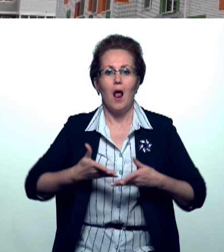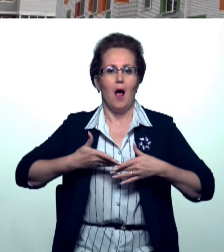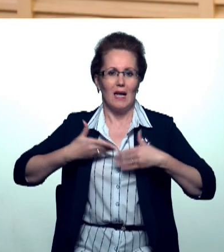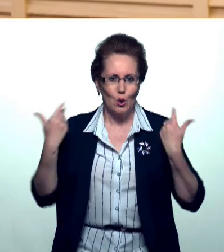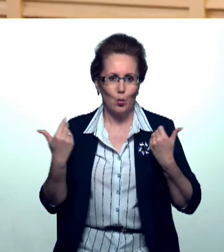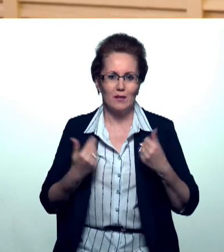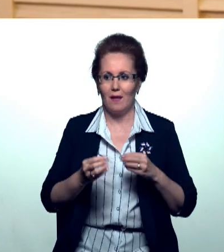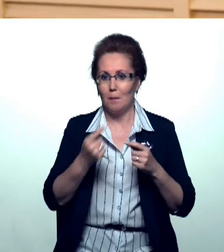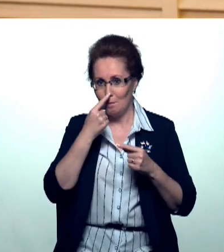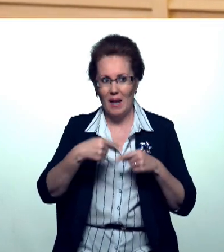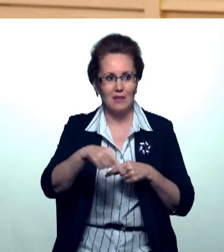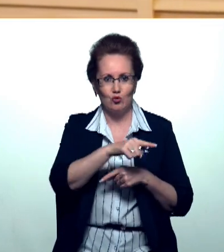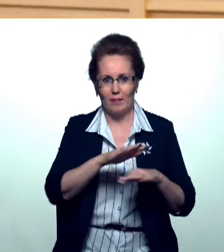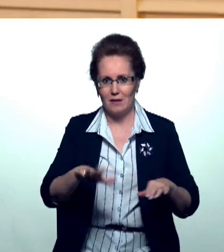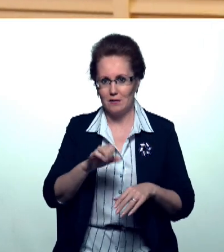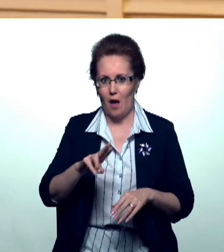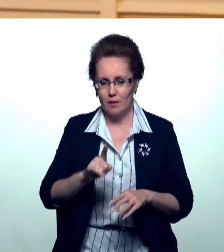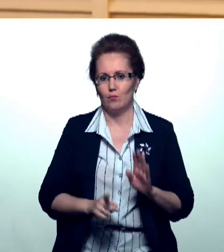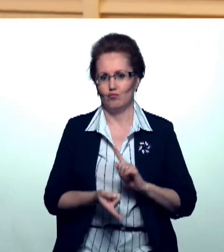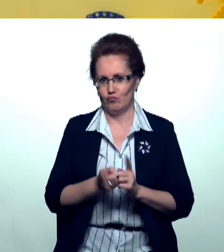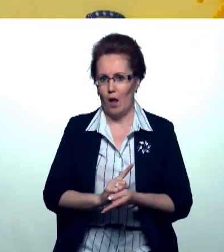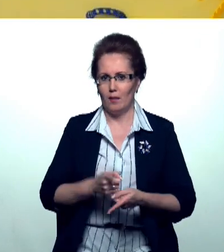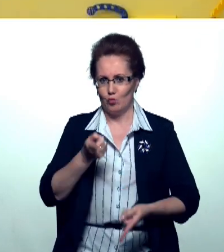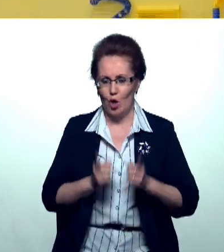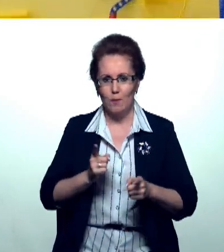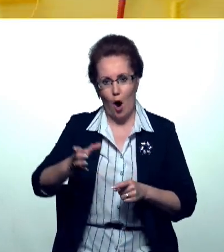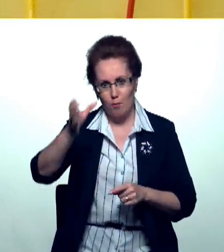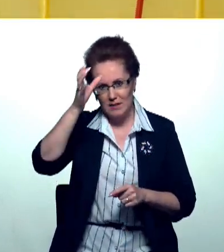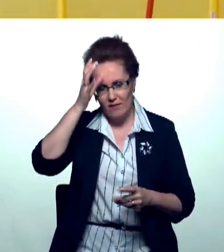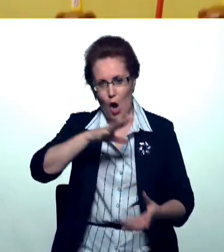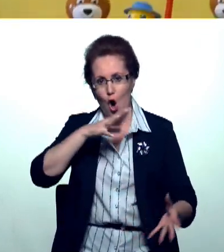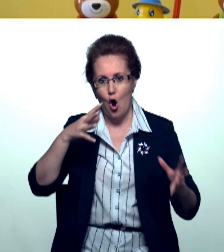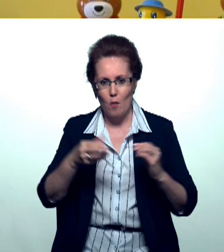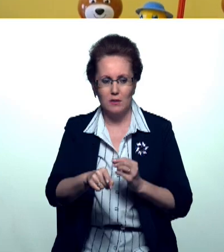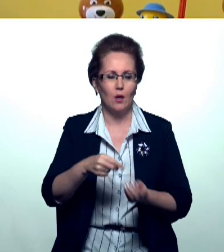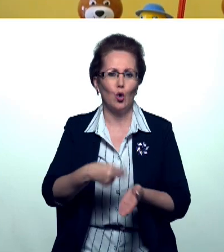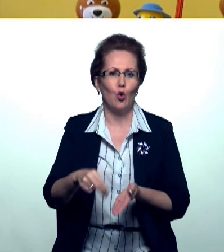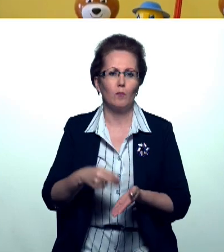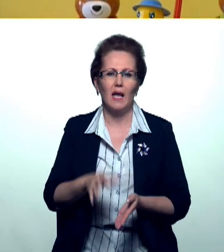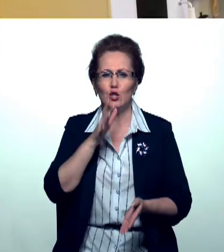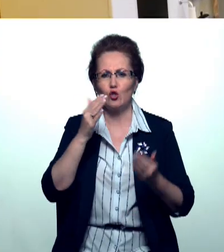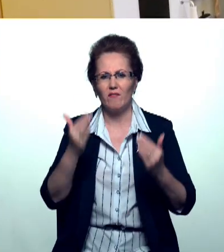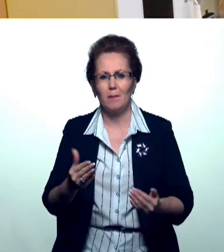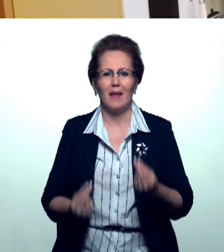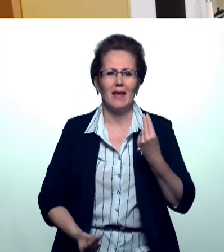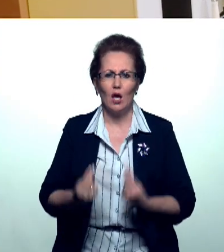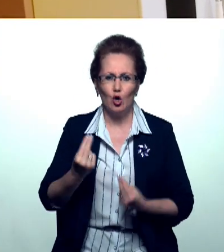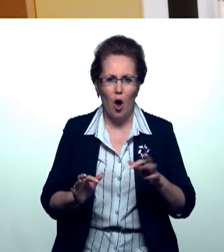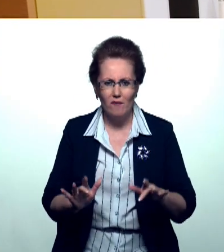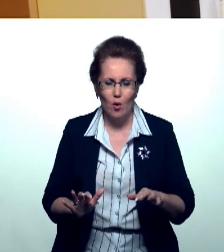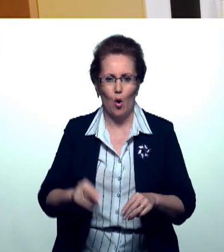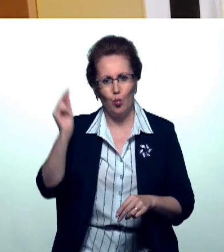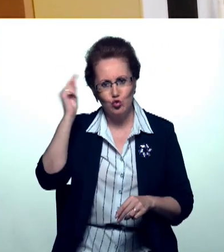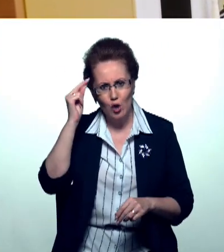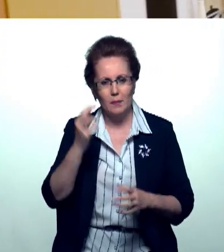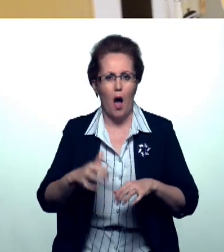десяток близлежащих садов и стал настоящим образовательным комплексом. Для развития детей закупили самое современное игровое и учебное оборудование